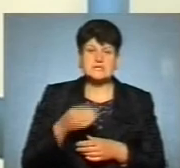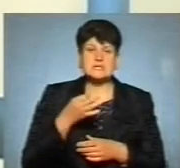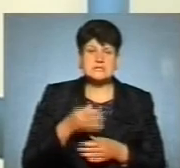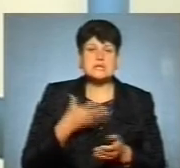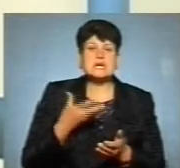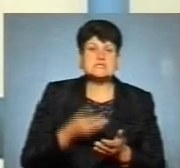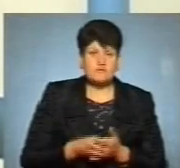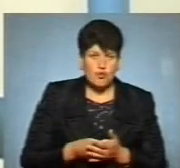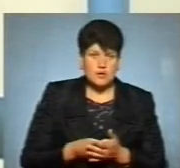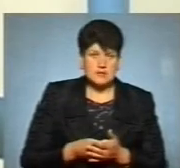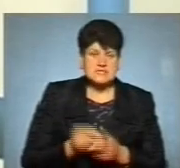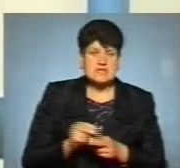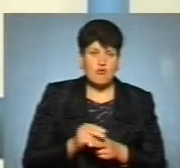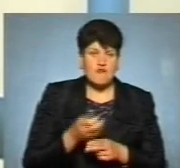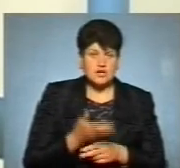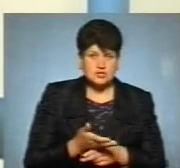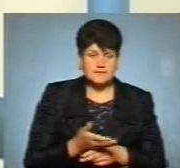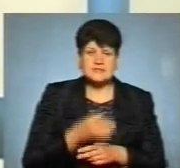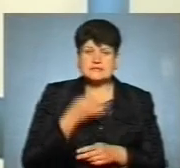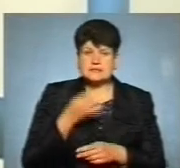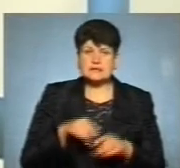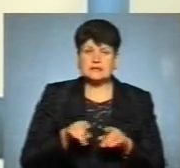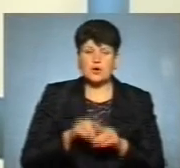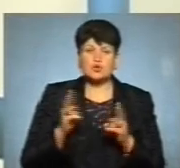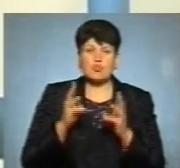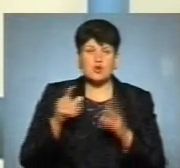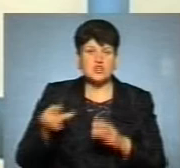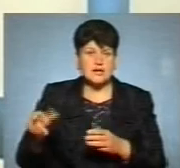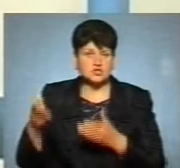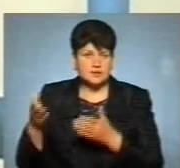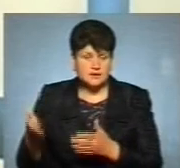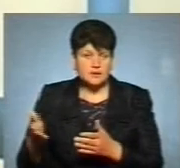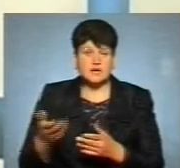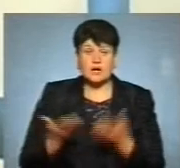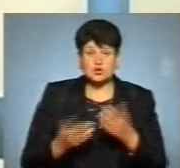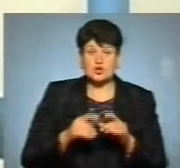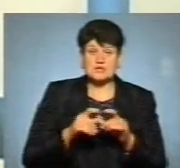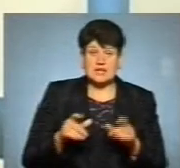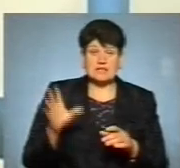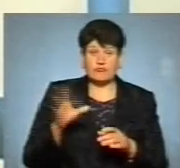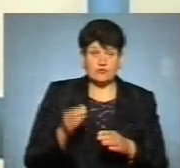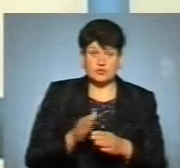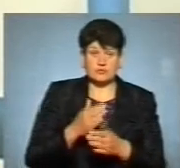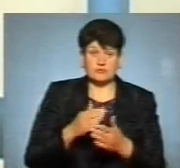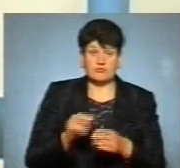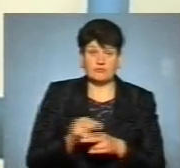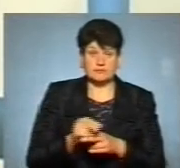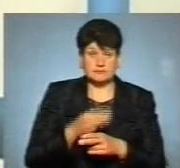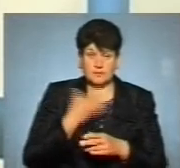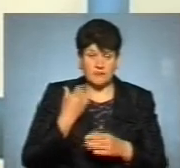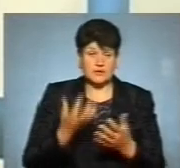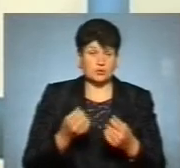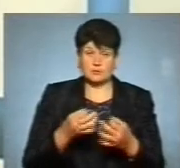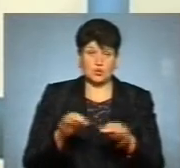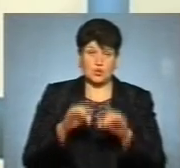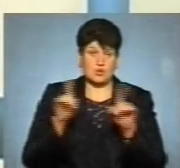свої зауваження, сказала також пожежники зауваження. І якщо заклад їх всіх не усунуть, відповідно вони не отримують дозвіл на